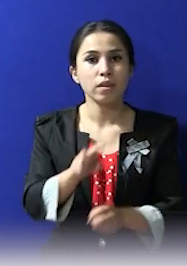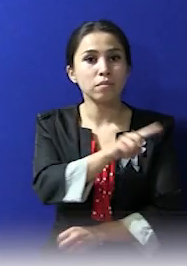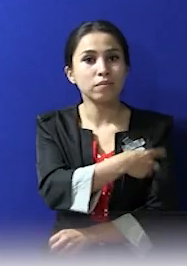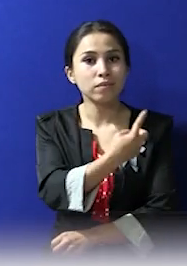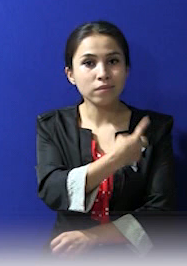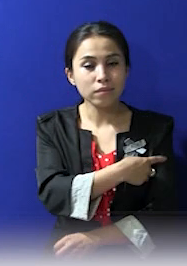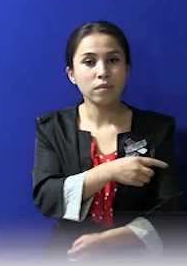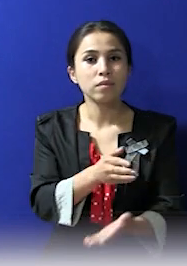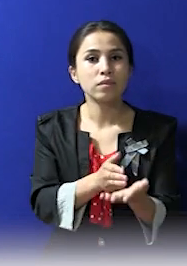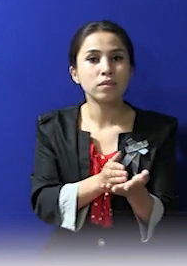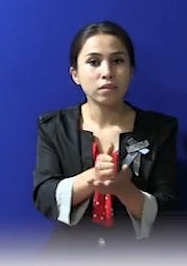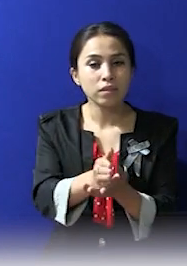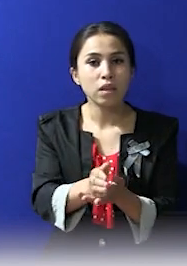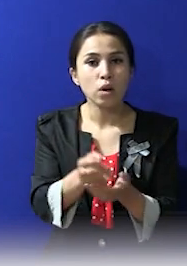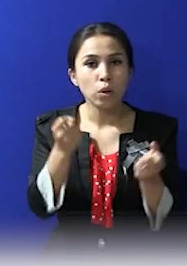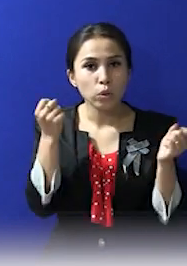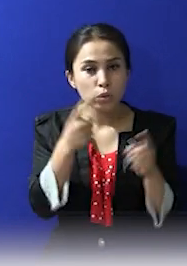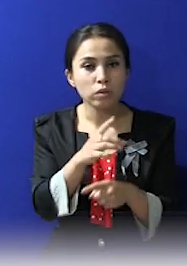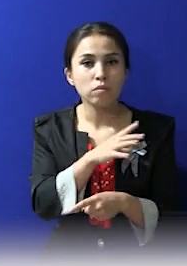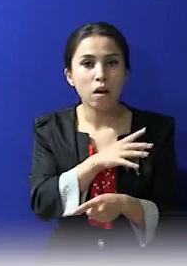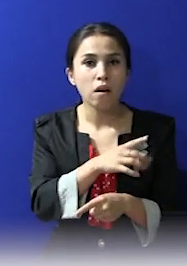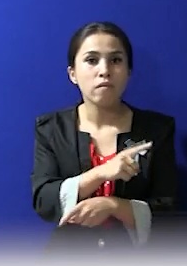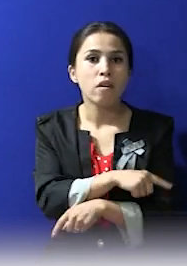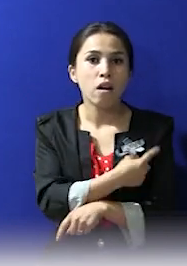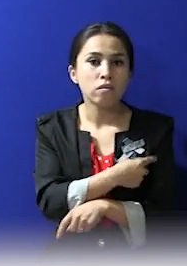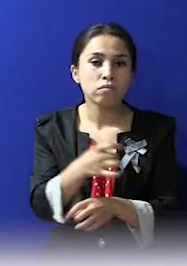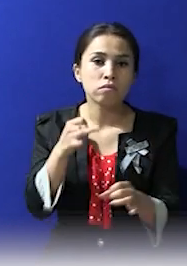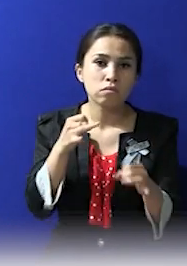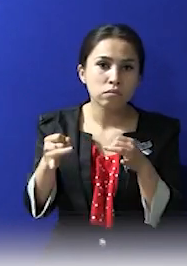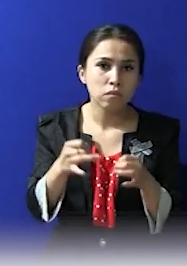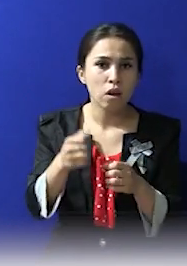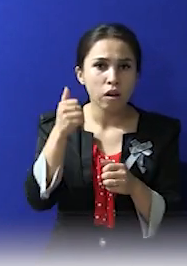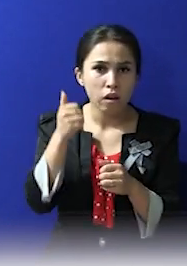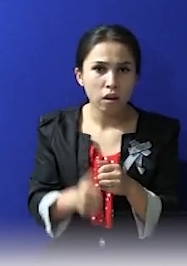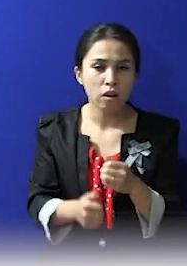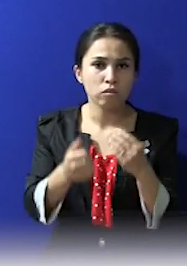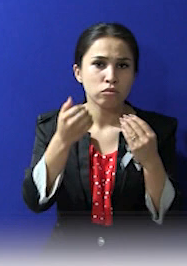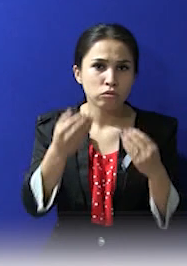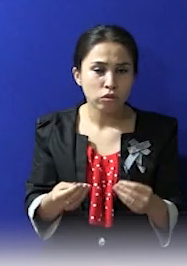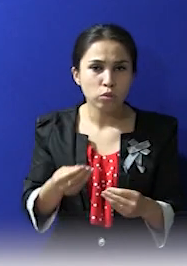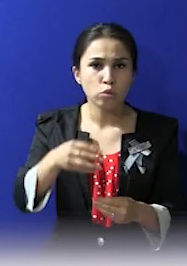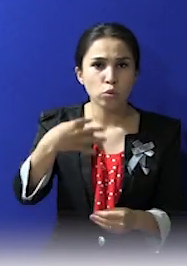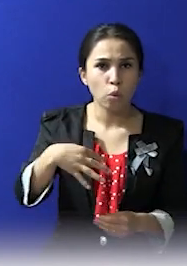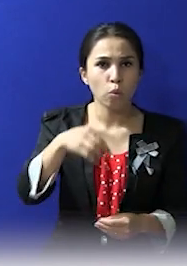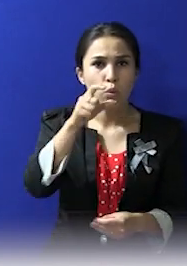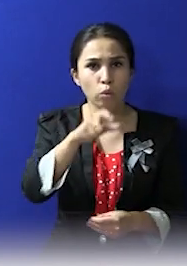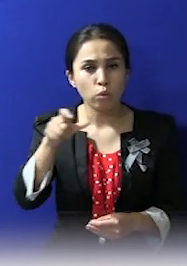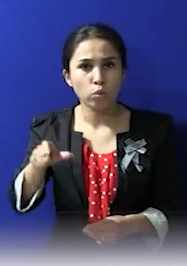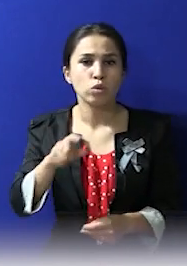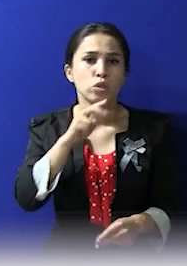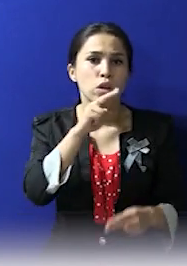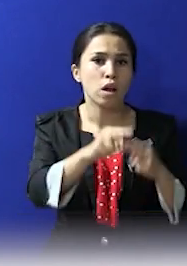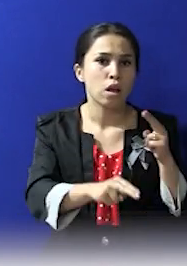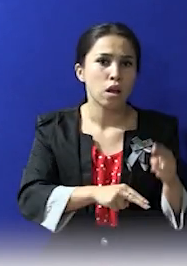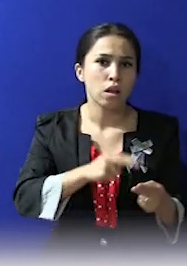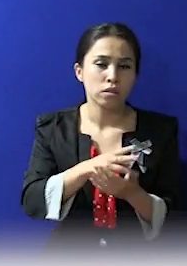посвящен платежам и выплатам. Для возмещения коммунальных платежей 119 тысячам жамбылцам в апреле-мае из республиканского